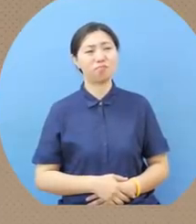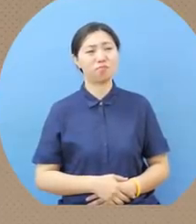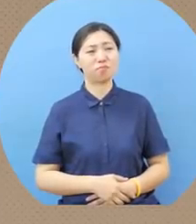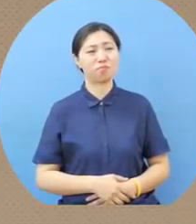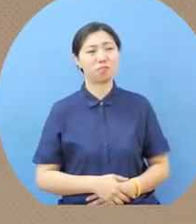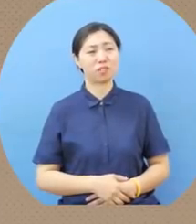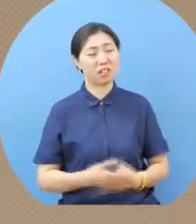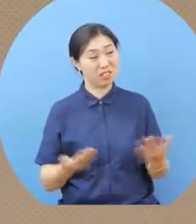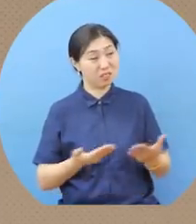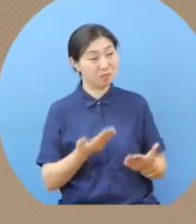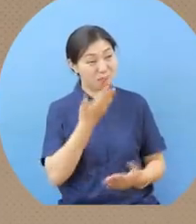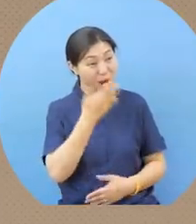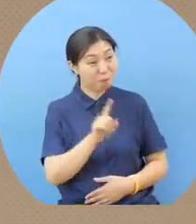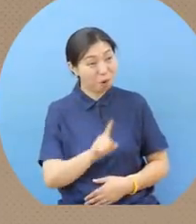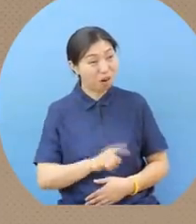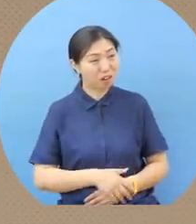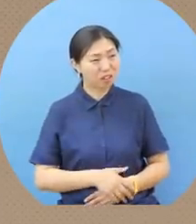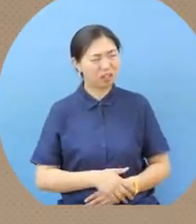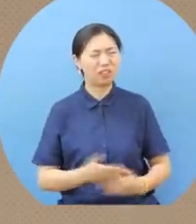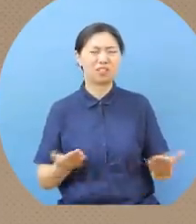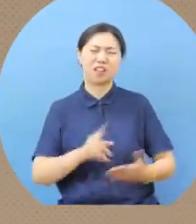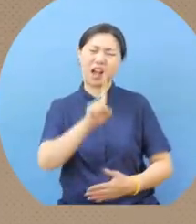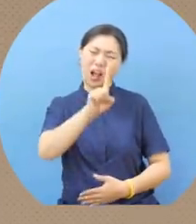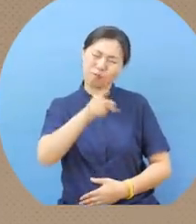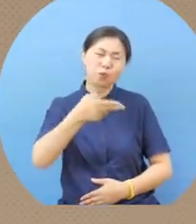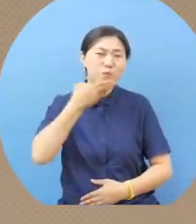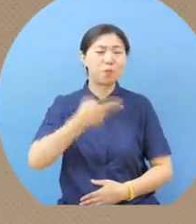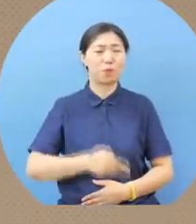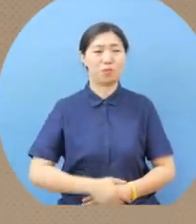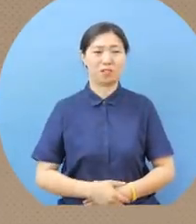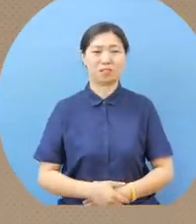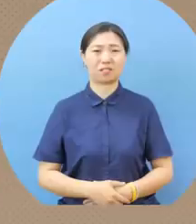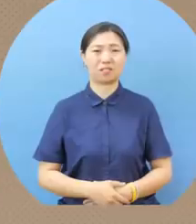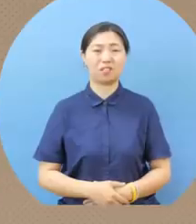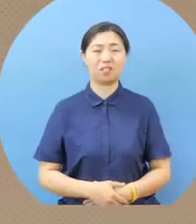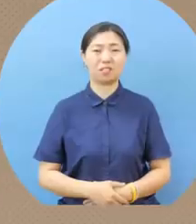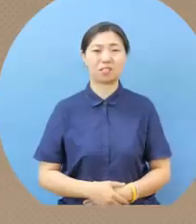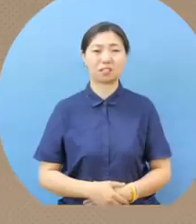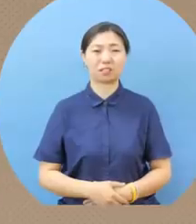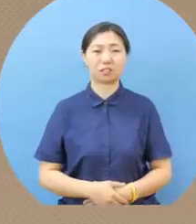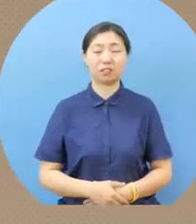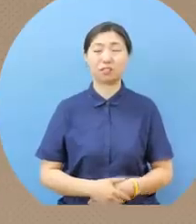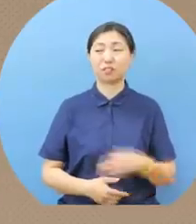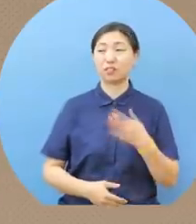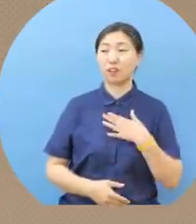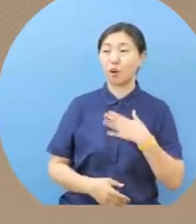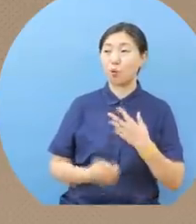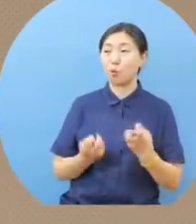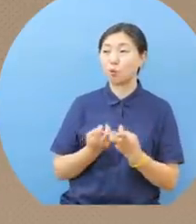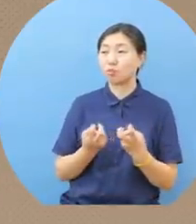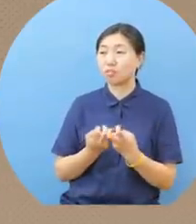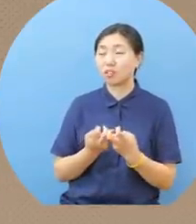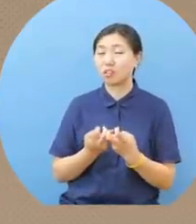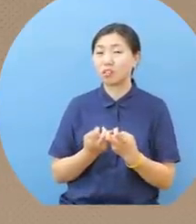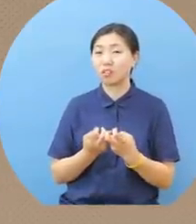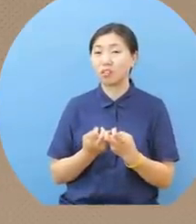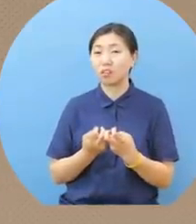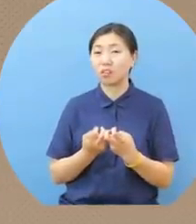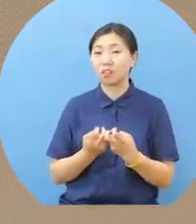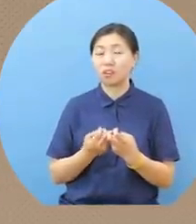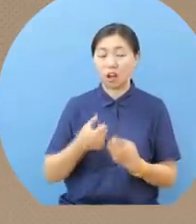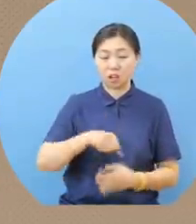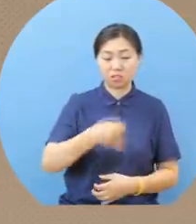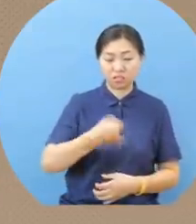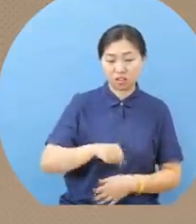힘도 자기가 뭐 할 수 있는 게 뭐가 있느냐 뭐 할 수 있는 게 아무도 없어요 아 제가 그럼 어떻게 해야 할지